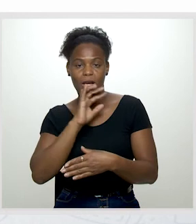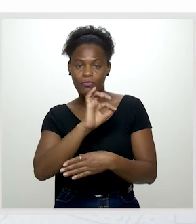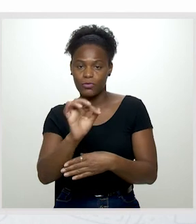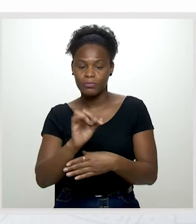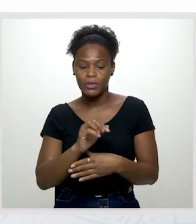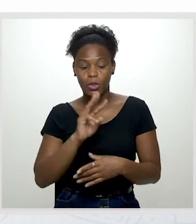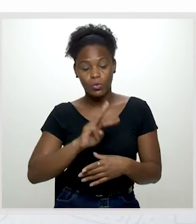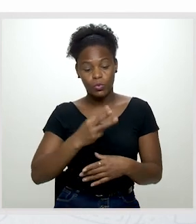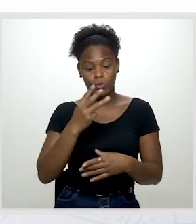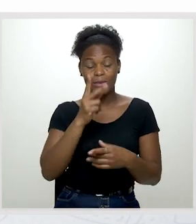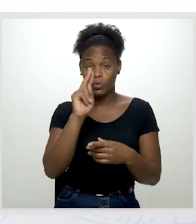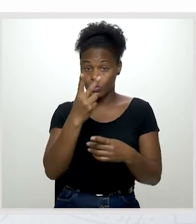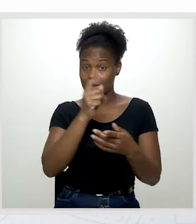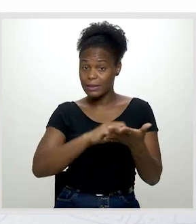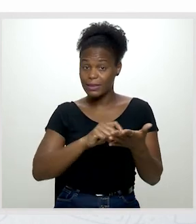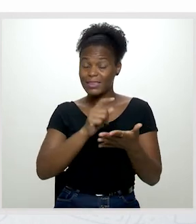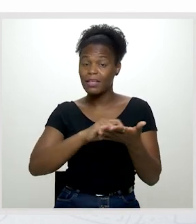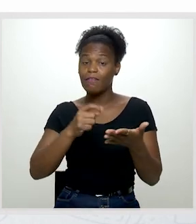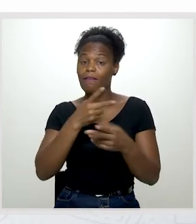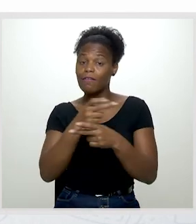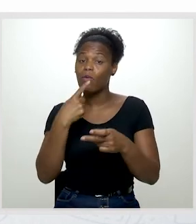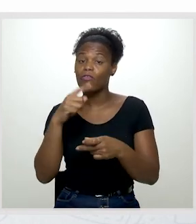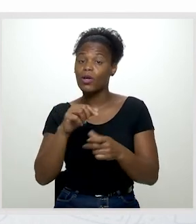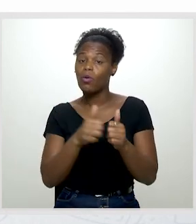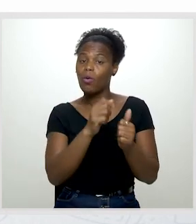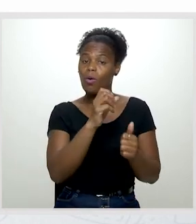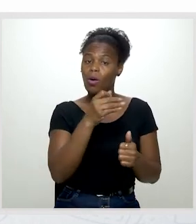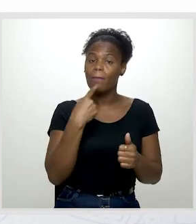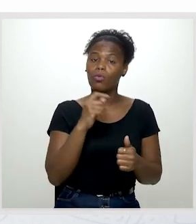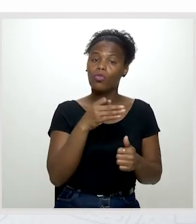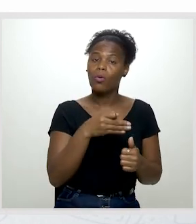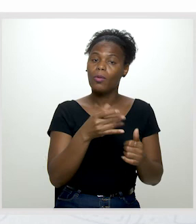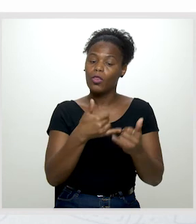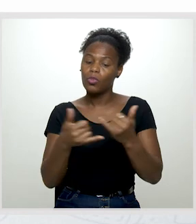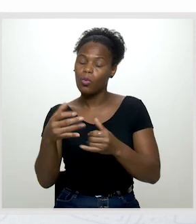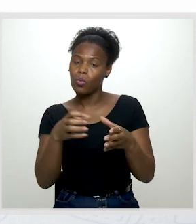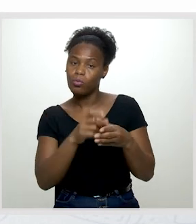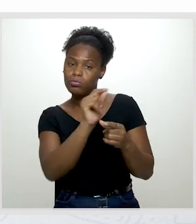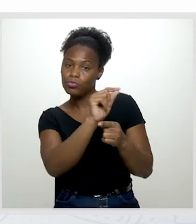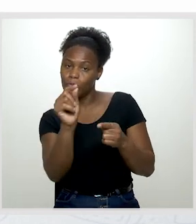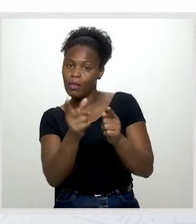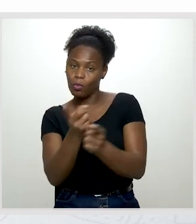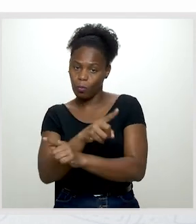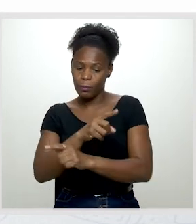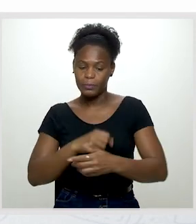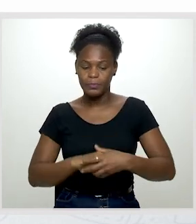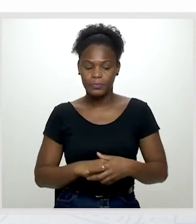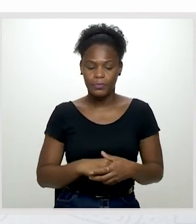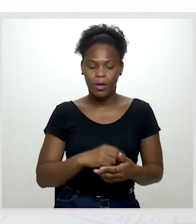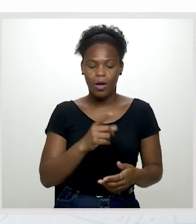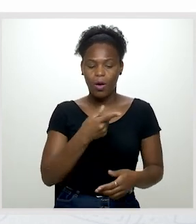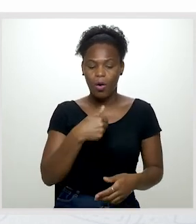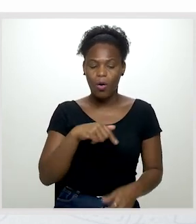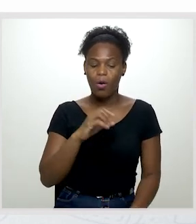Deuxième exercice. Réécris les phrases avec un pronom pour remplacer les groupes soulignés.